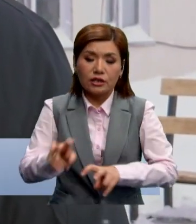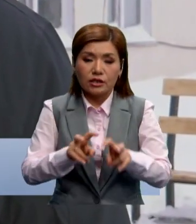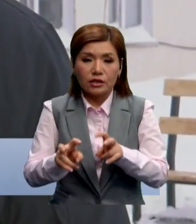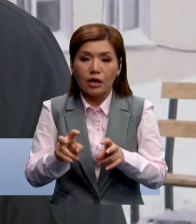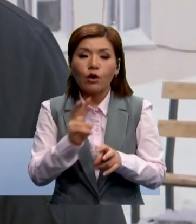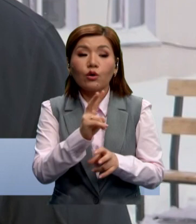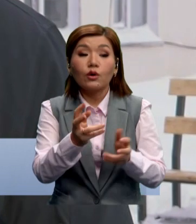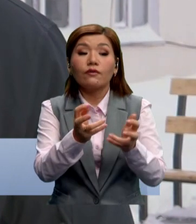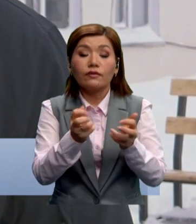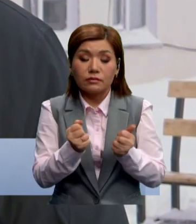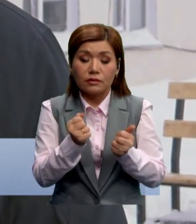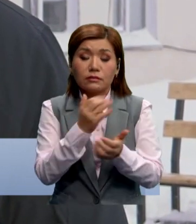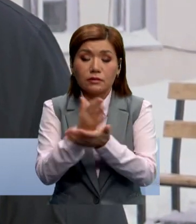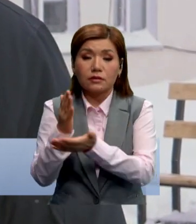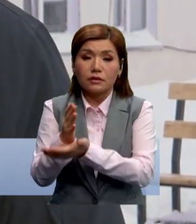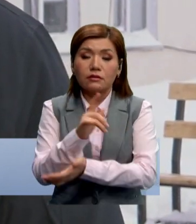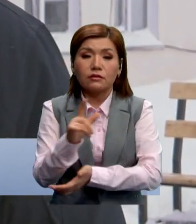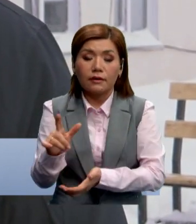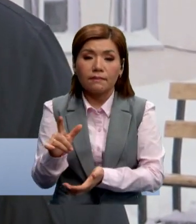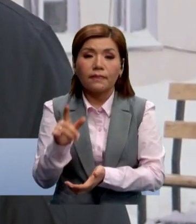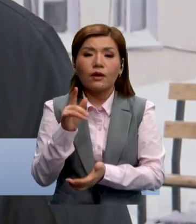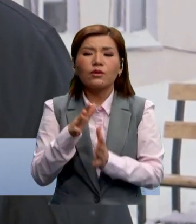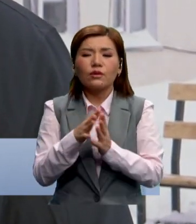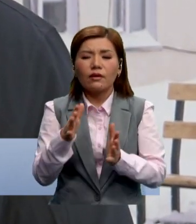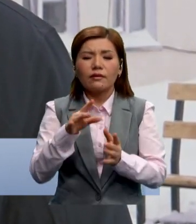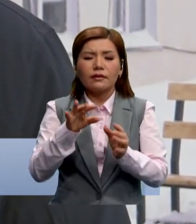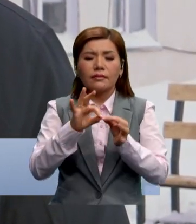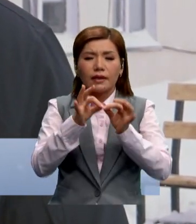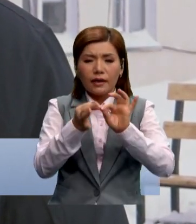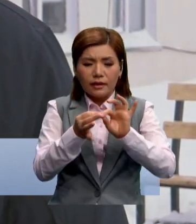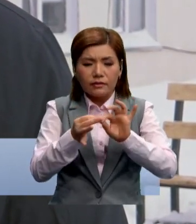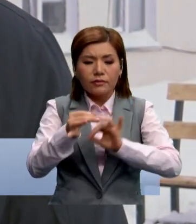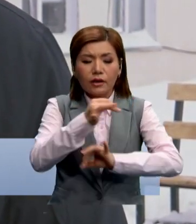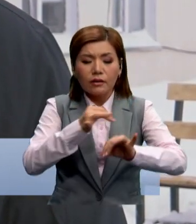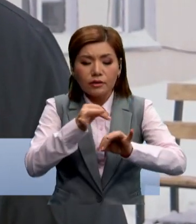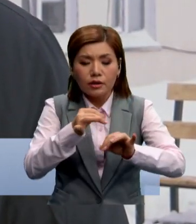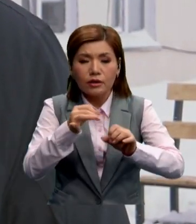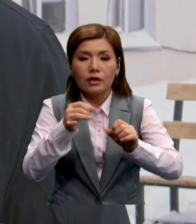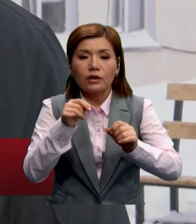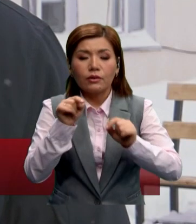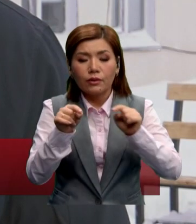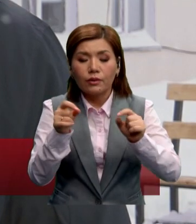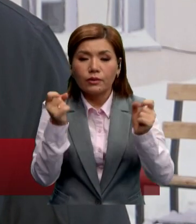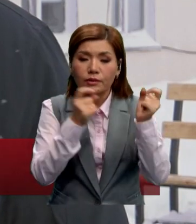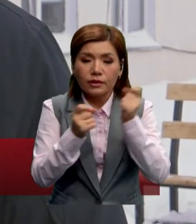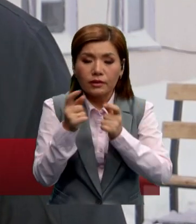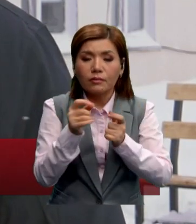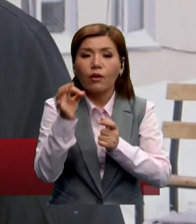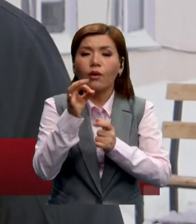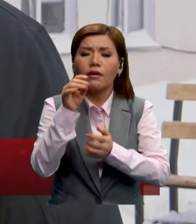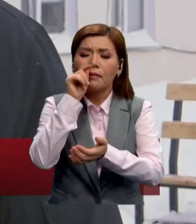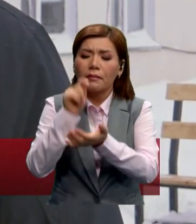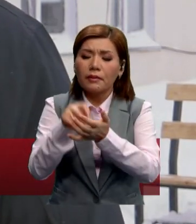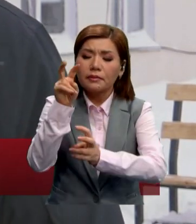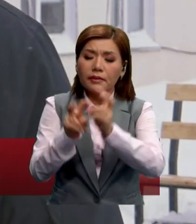Алам деушілер бар, дегенмен оның барлық жағынан қарастырып жатыр. Ол фабриканың